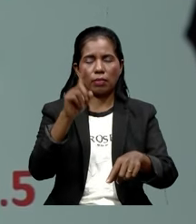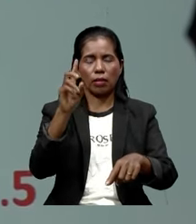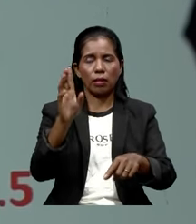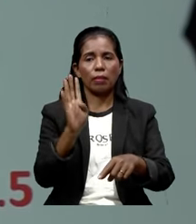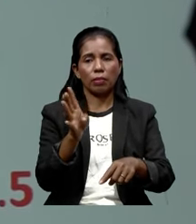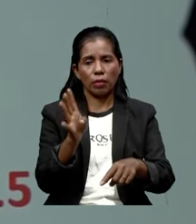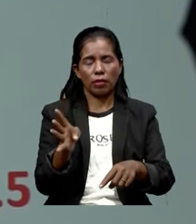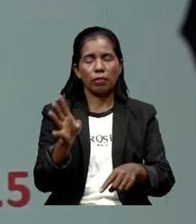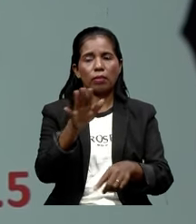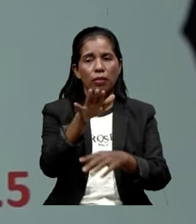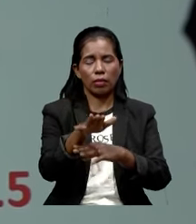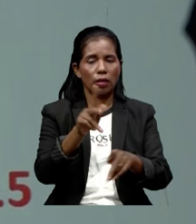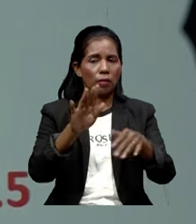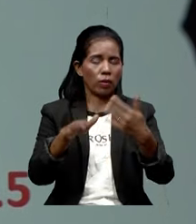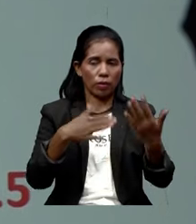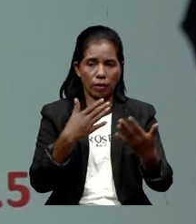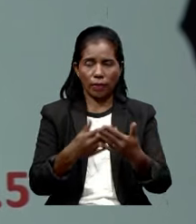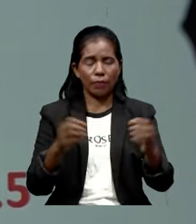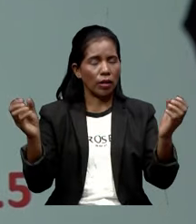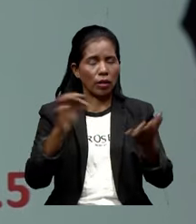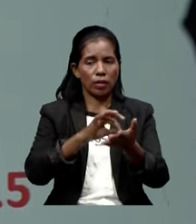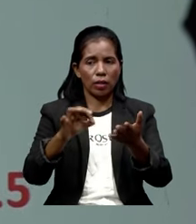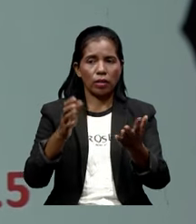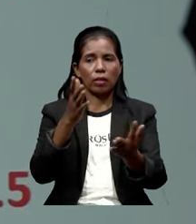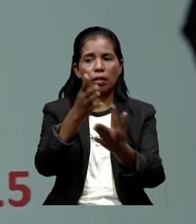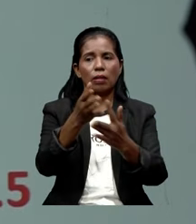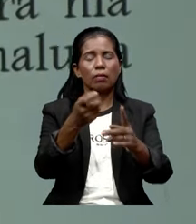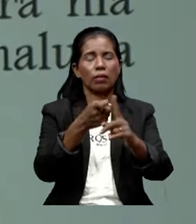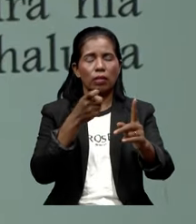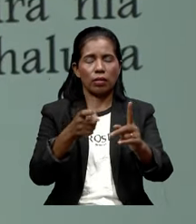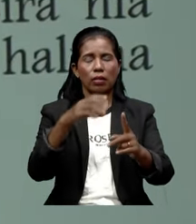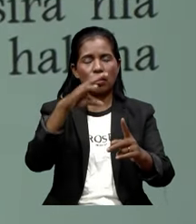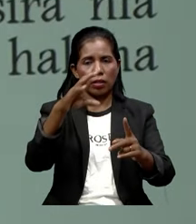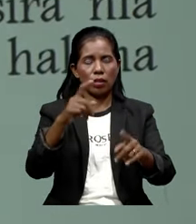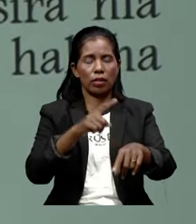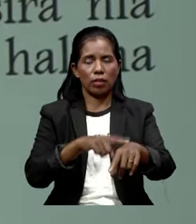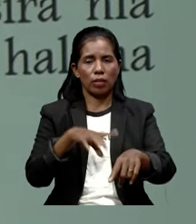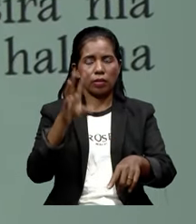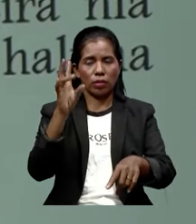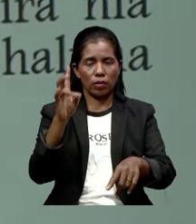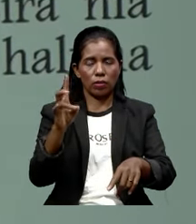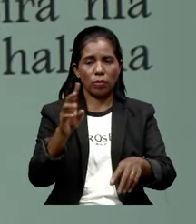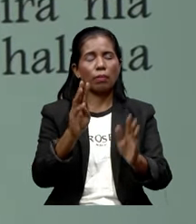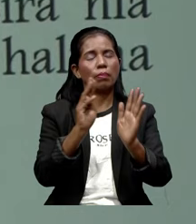Hatnulu Meu Dia, Nostrani Sira Nebe La Resisto, Se Tama Husi Portão C, Husi Tuku Hitu Liu Minutu